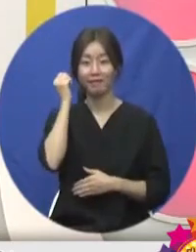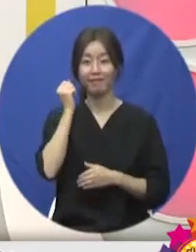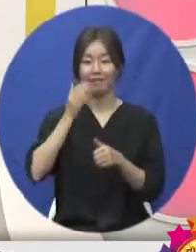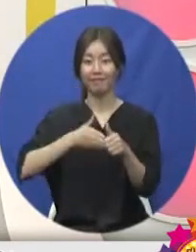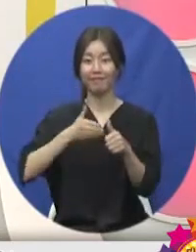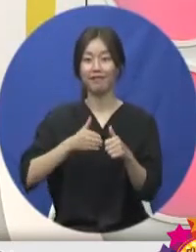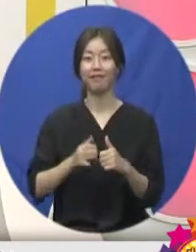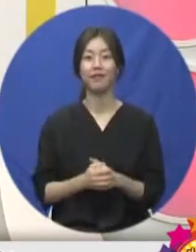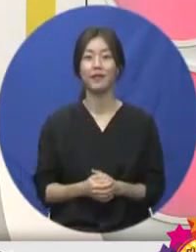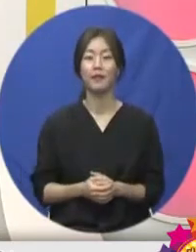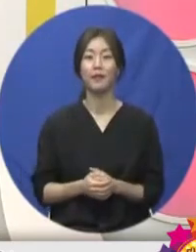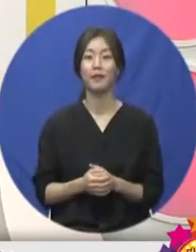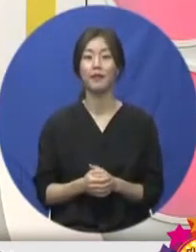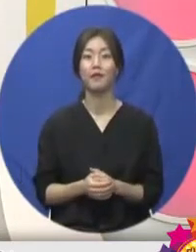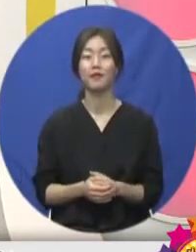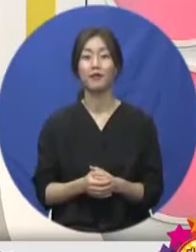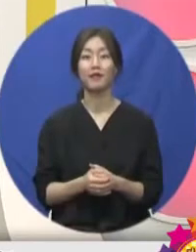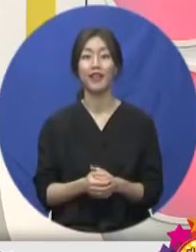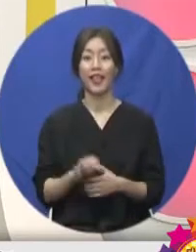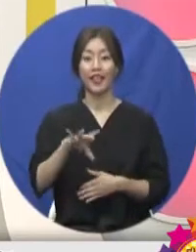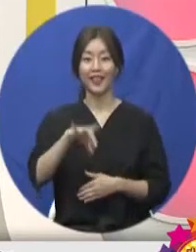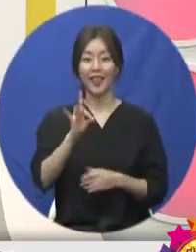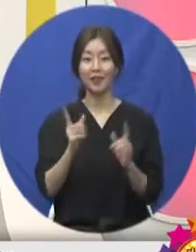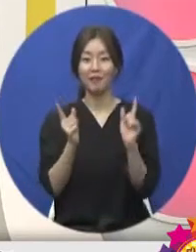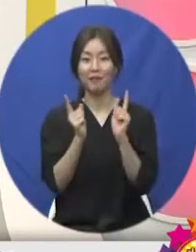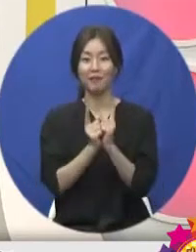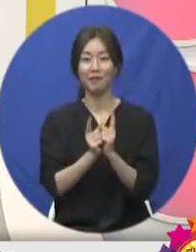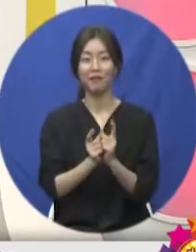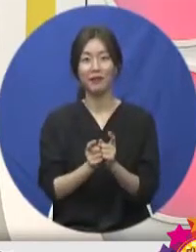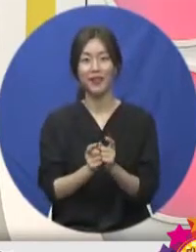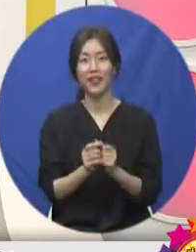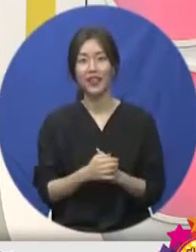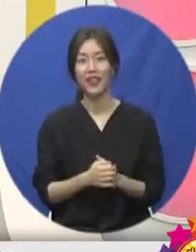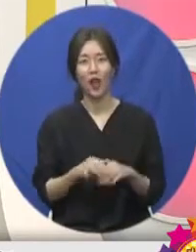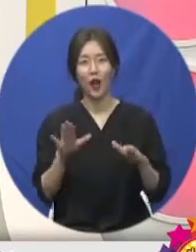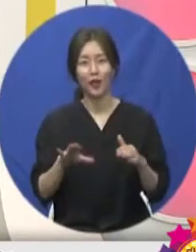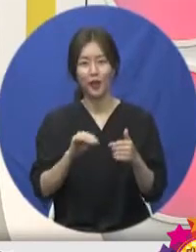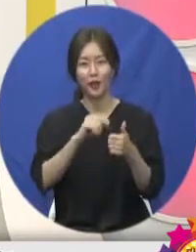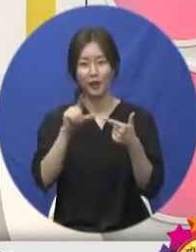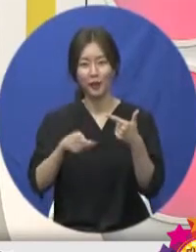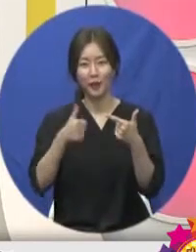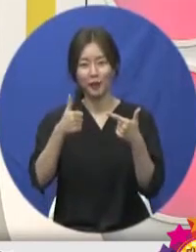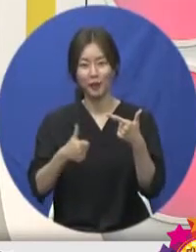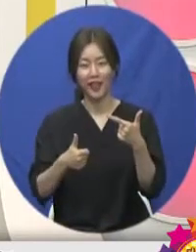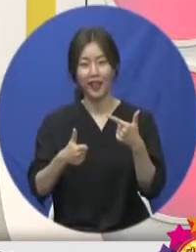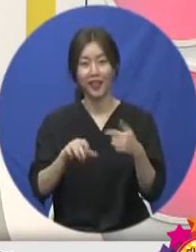네. 자 그러면은 첫 번째로 한번 가볼까요? 제가 떨립니다. 첫 번째 어딘가 오늘 월말 결선. 와,